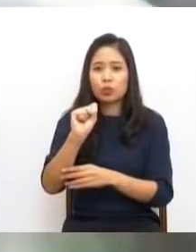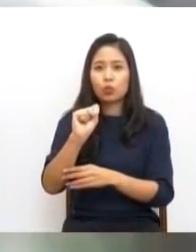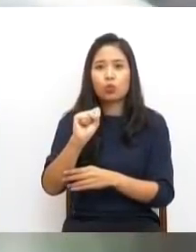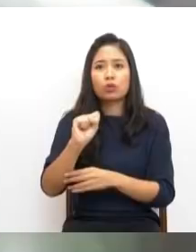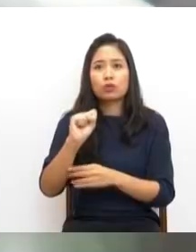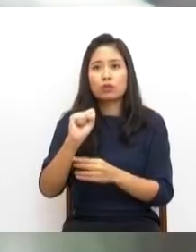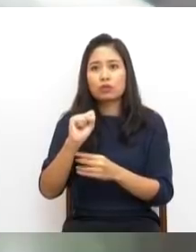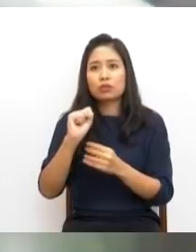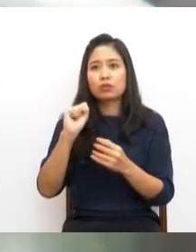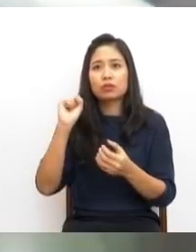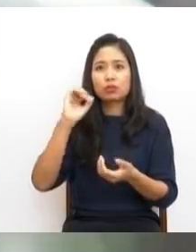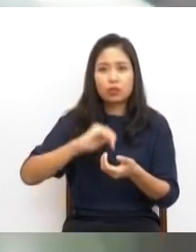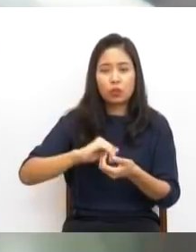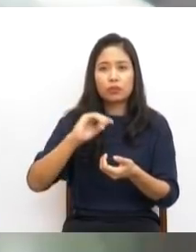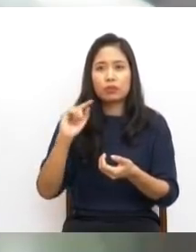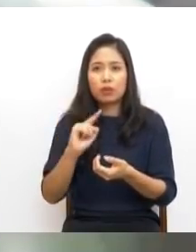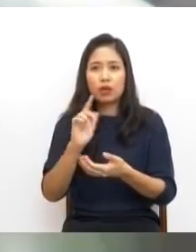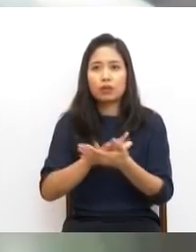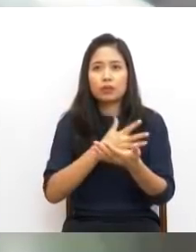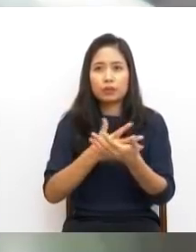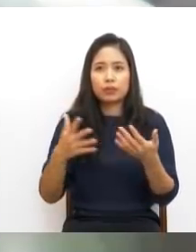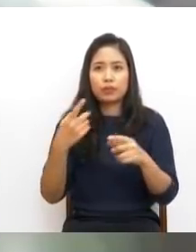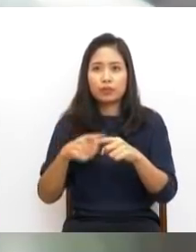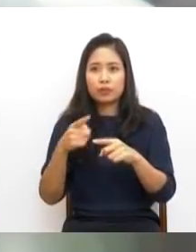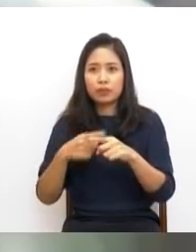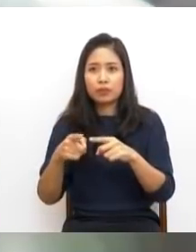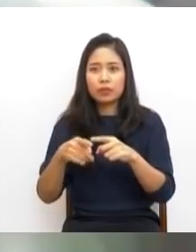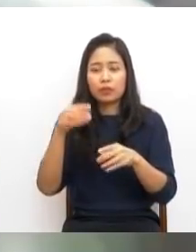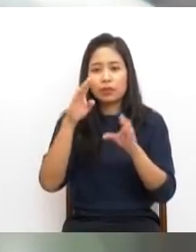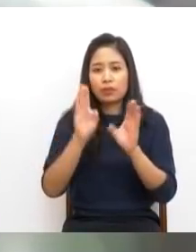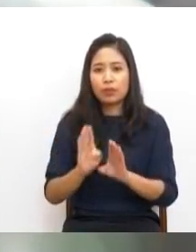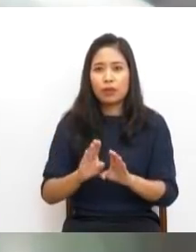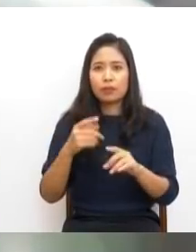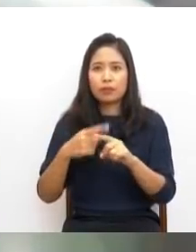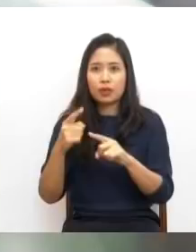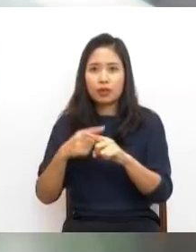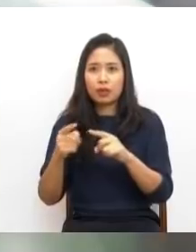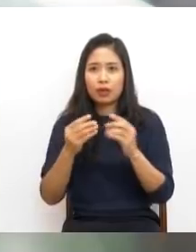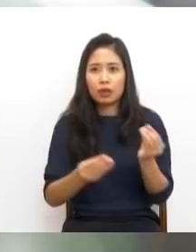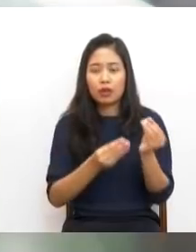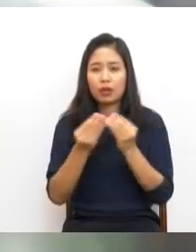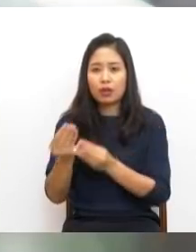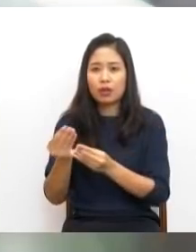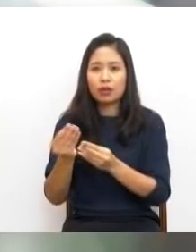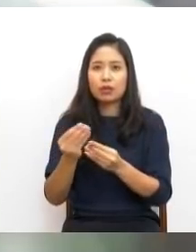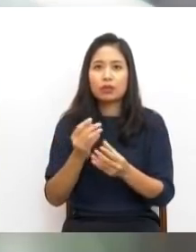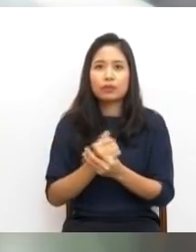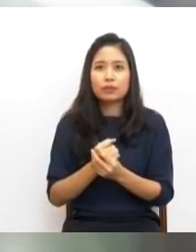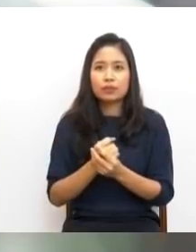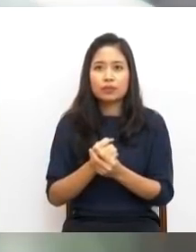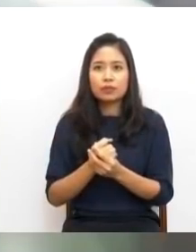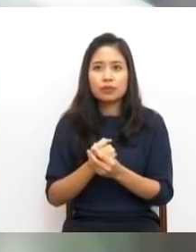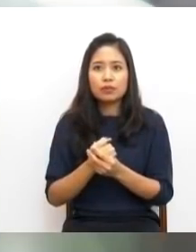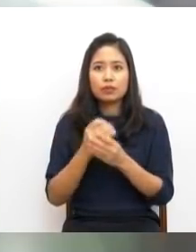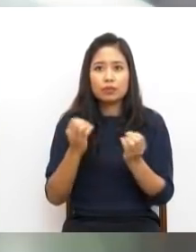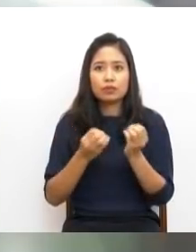วมทั้งการออกใบ กระจายข่าวสาร ใช่ออกใบเขาเรียกว่าอะไรฮะ ใบวิทยาฐาน นะใช่เพื่อที่จะ